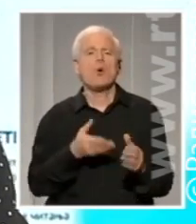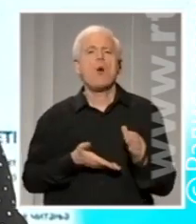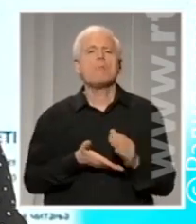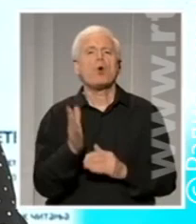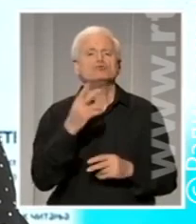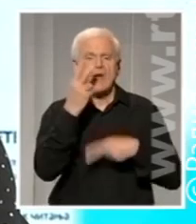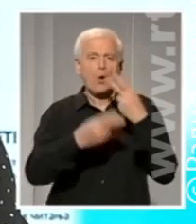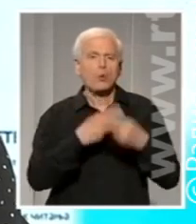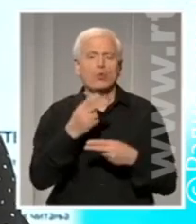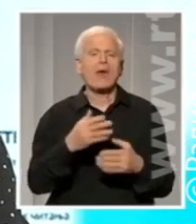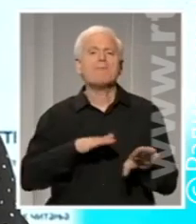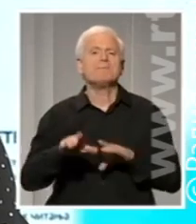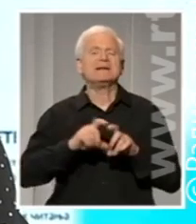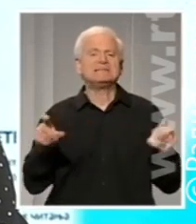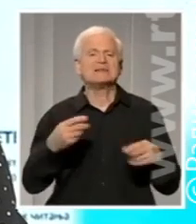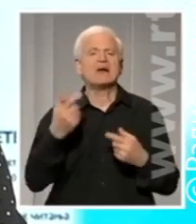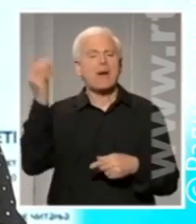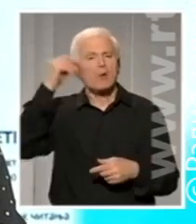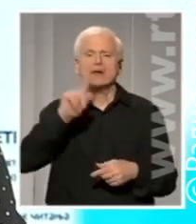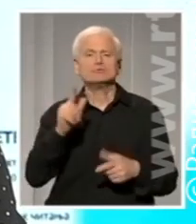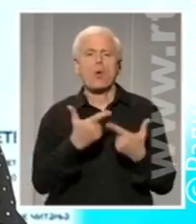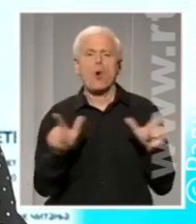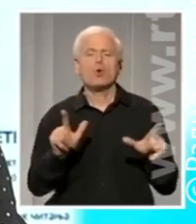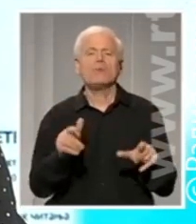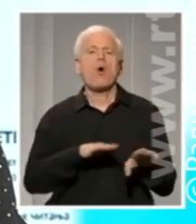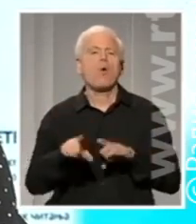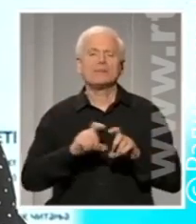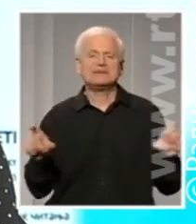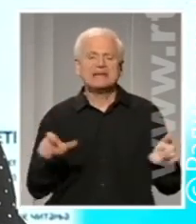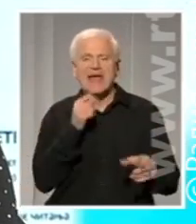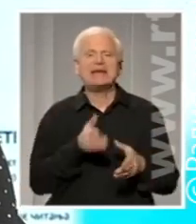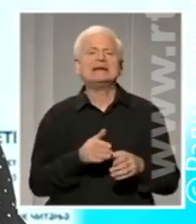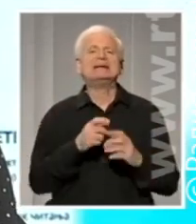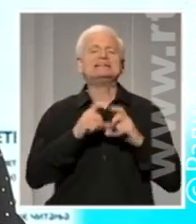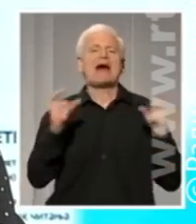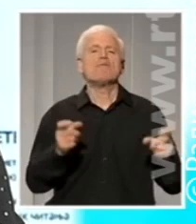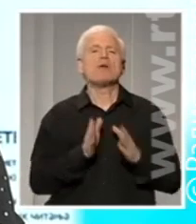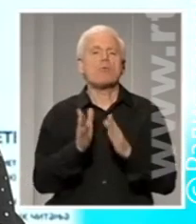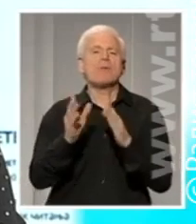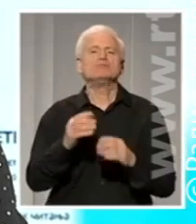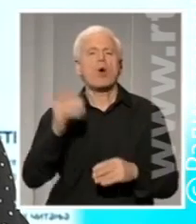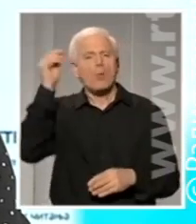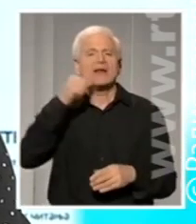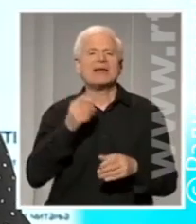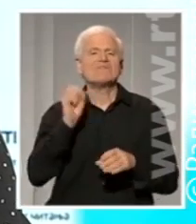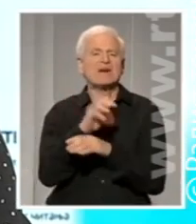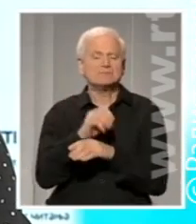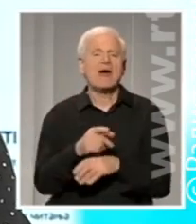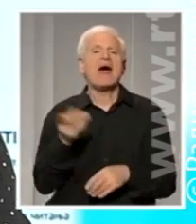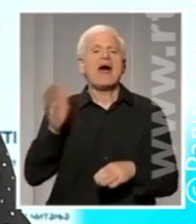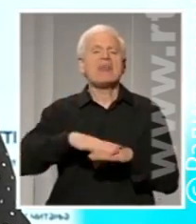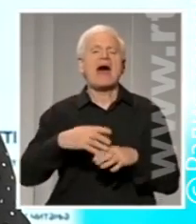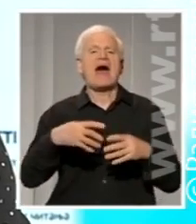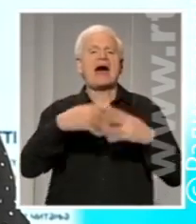u Ministarstvu prosvete, nisu odobreni od strane Ministarstva prosvete i Zavoda za unapređivanje obrazovanja i vaspitanja. Na sajtu